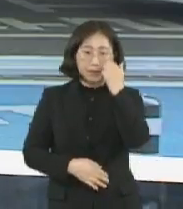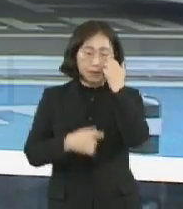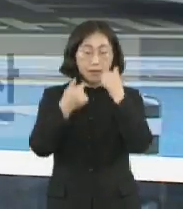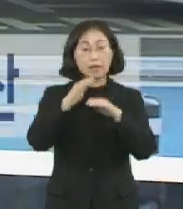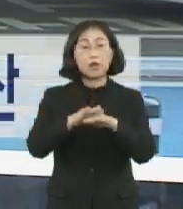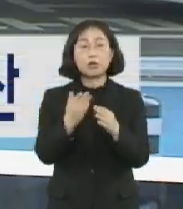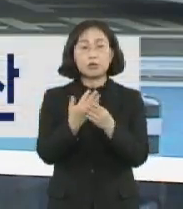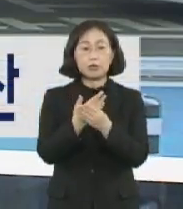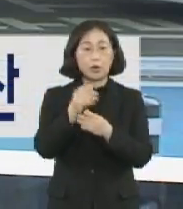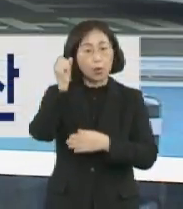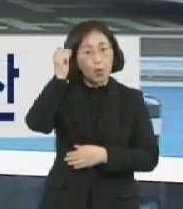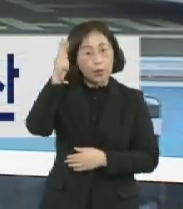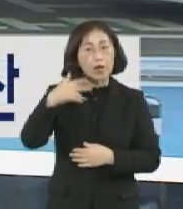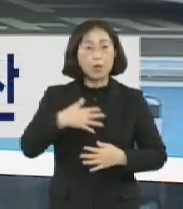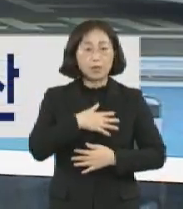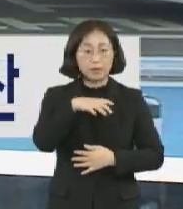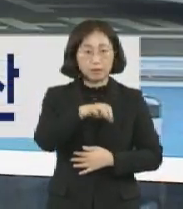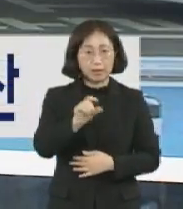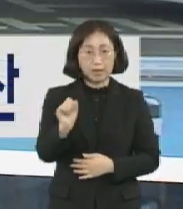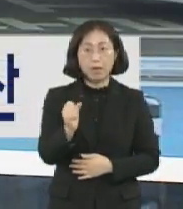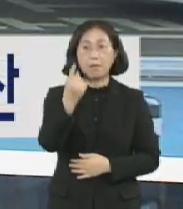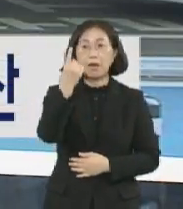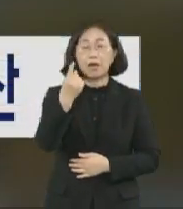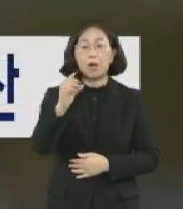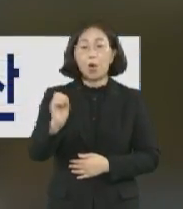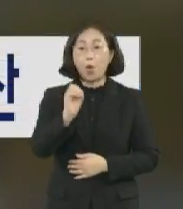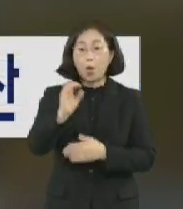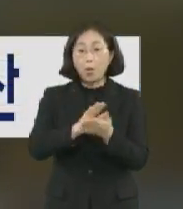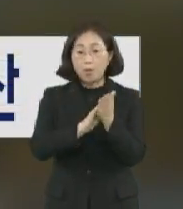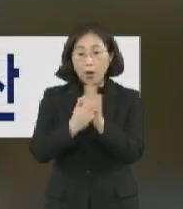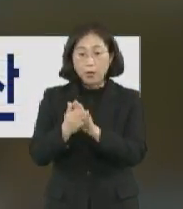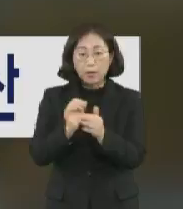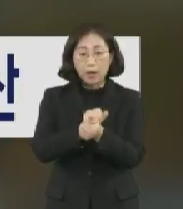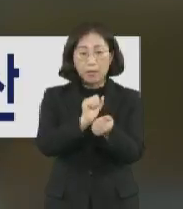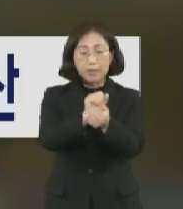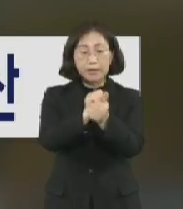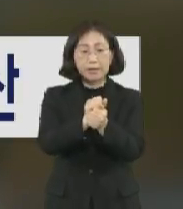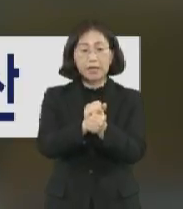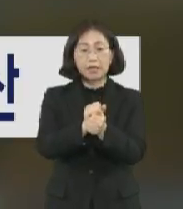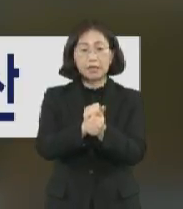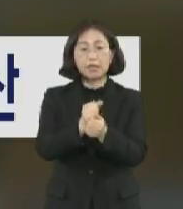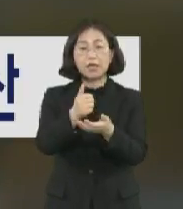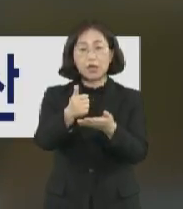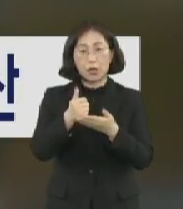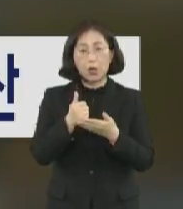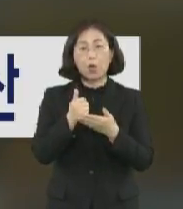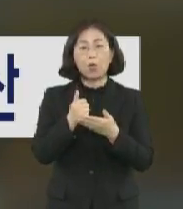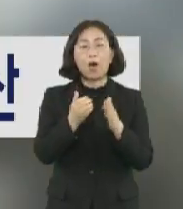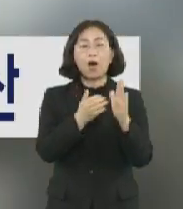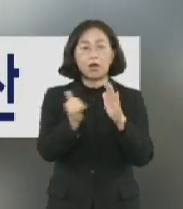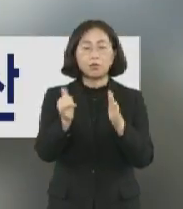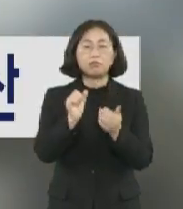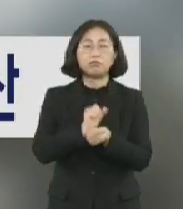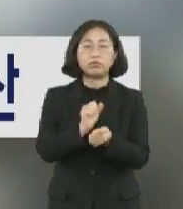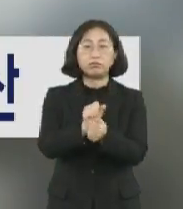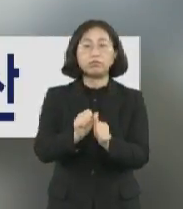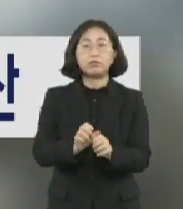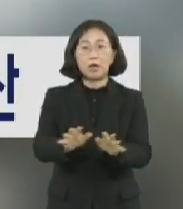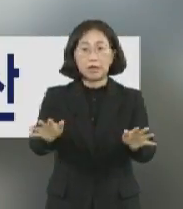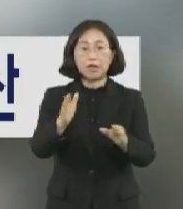대전 유성구 호텔 운 천장을 매개로 한 우미 그런 감염이 온천장 이용객과 가족들로 확산되고